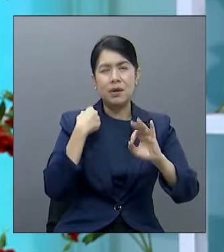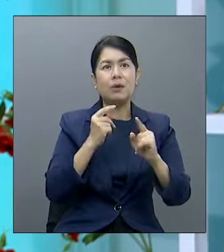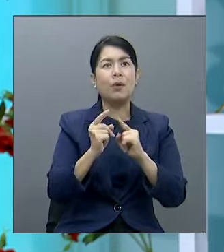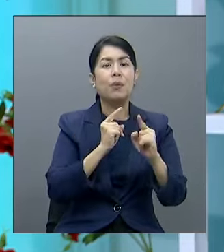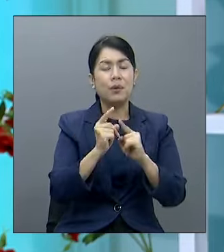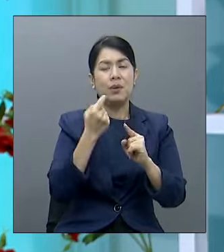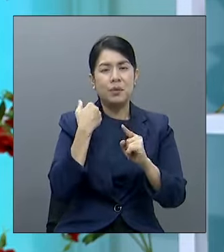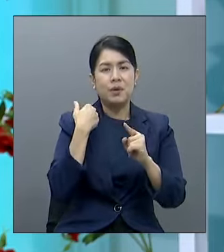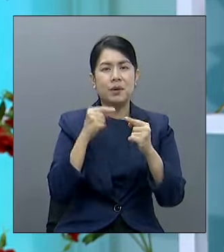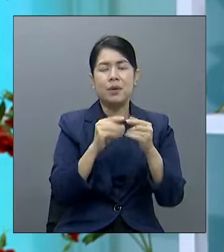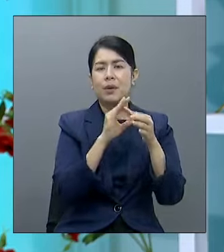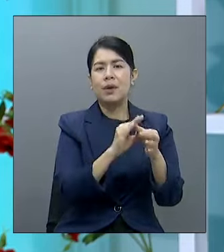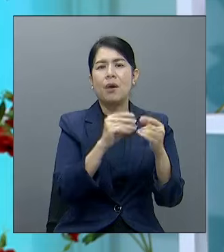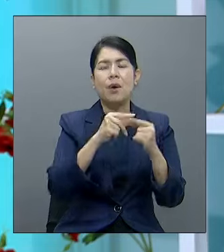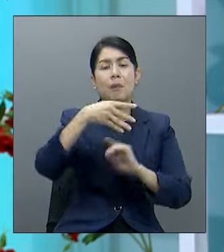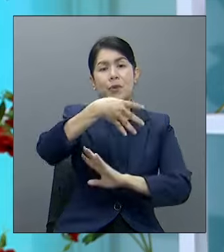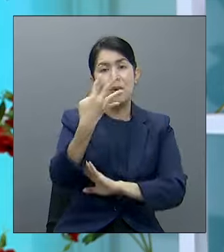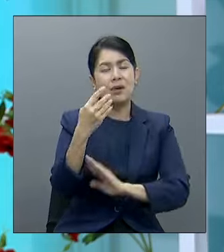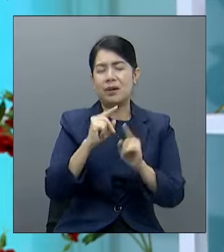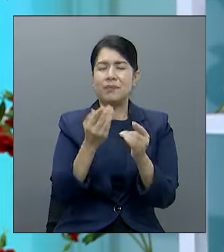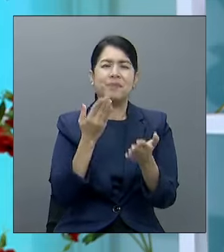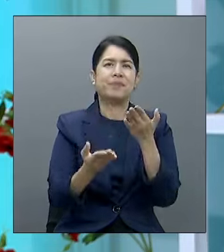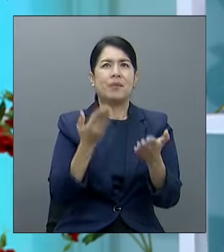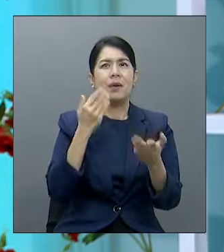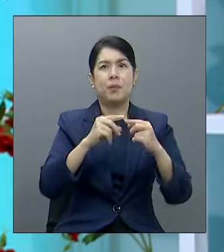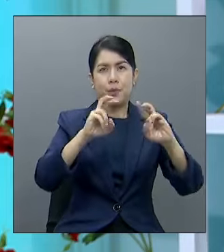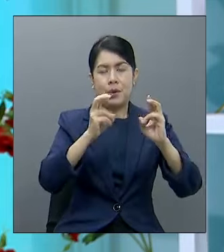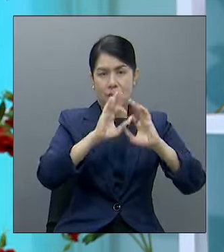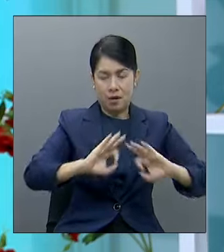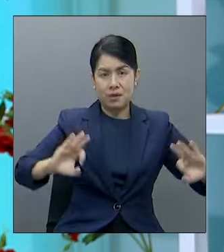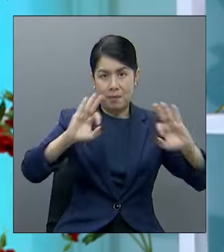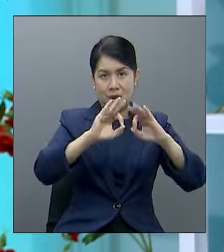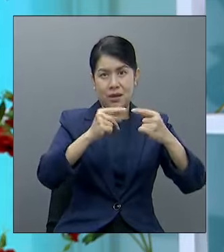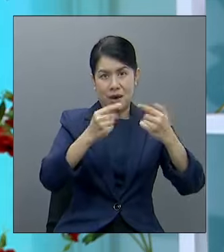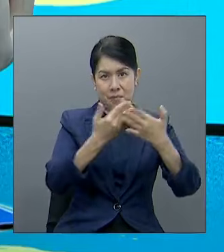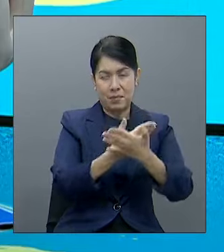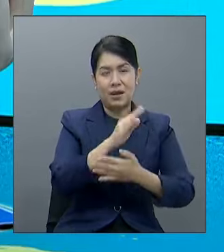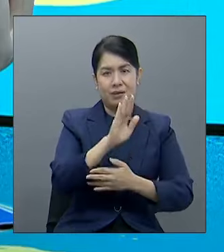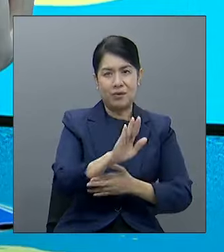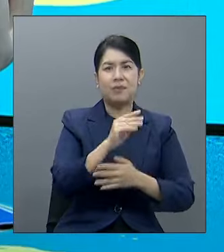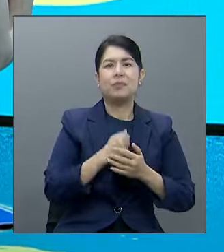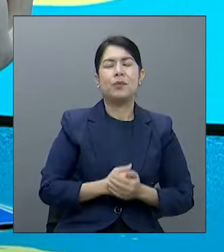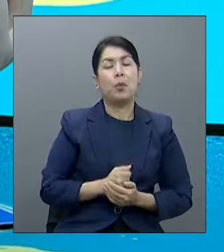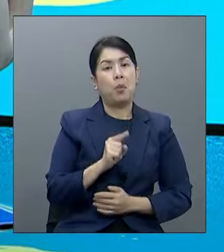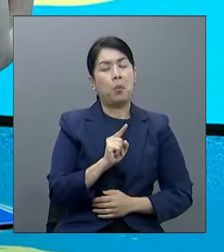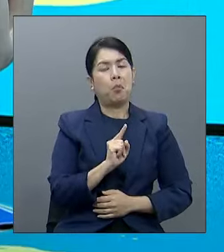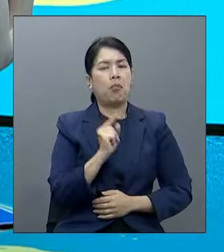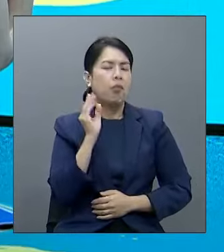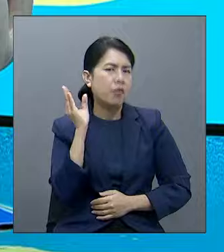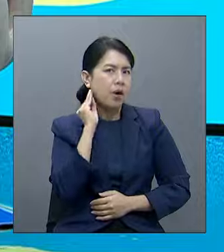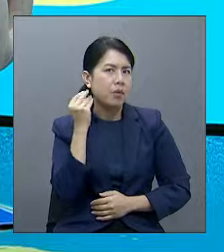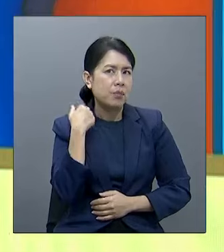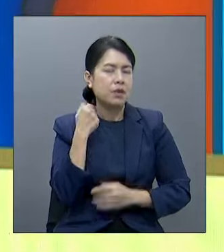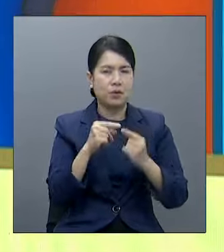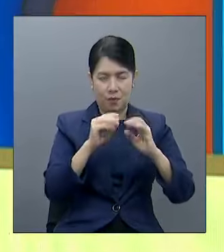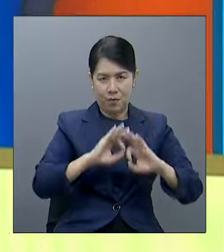เองก็ตามหรือว่าธงสีรุ้งอะค่ะมันเลยเป็นสัญลักษณ์สำคัญสำหรับการเปลี่ยนแปลงของประเทศนี ้โอ้โหฟังแบบนี้แล้วคือมันยิ่งใหญ่ม